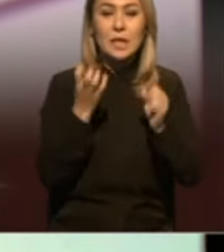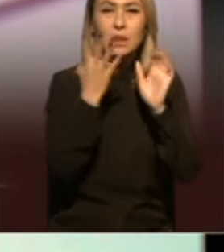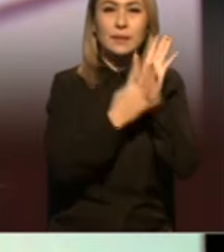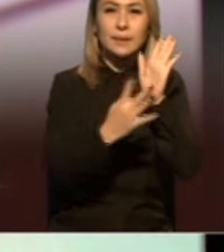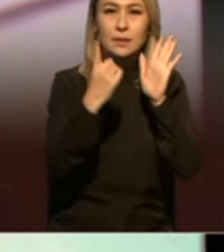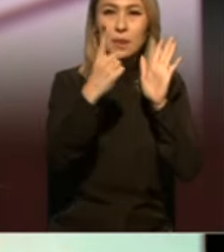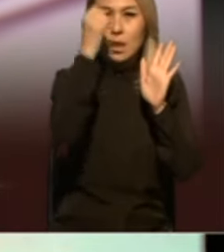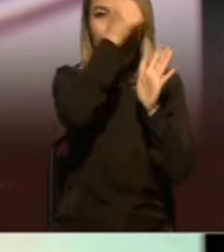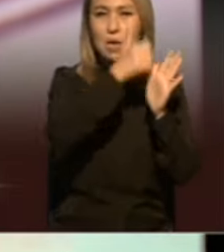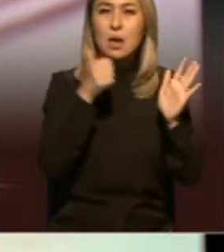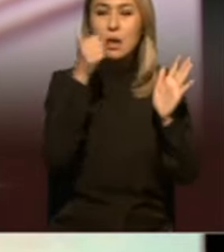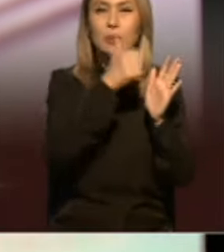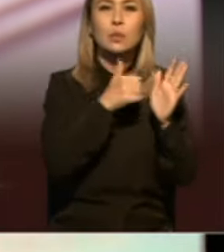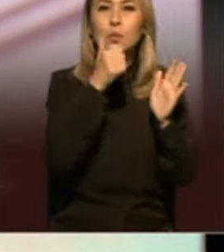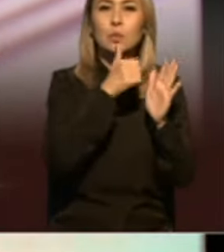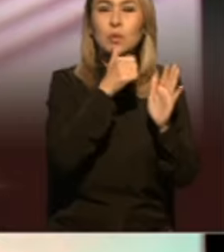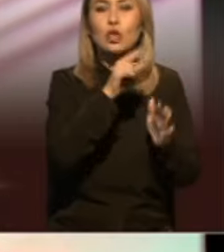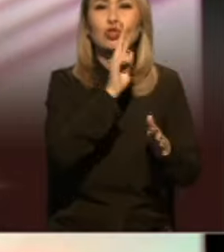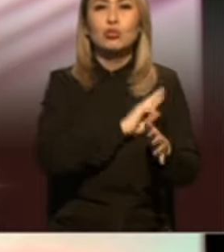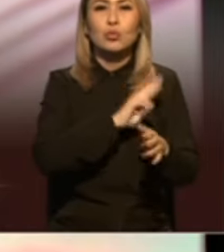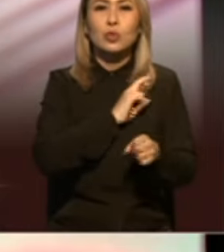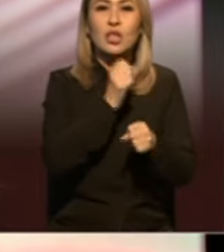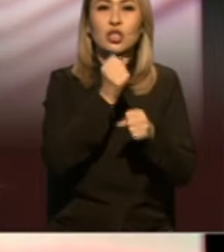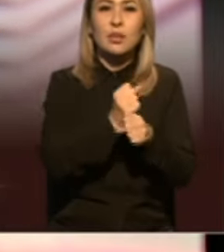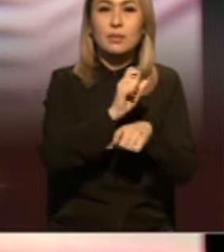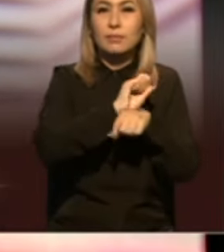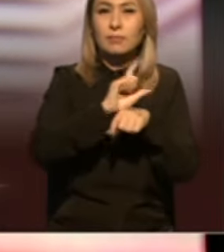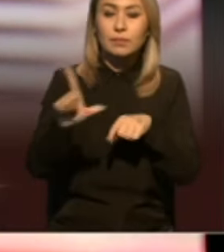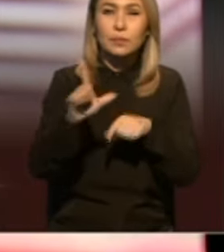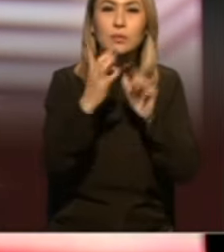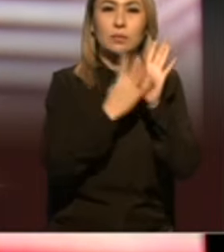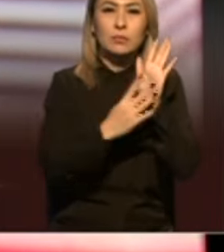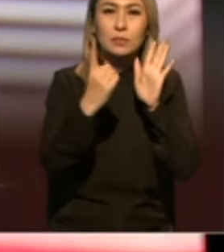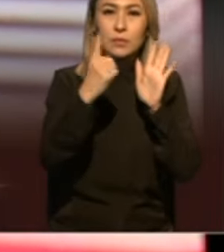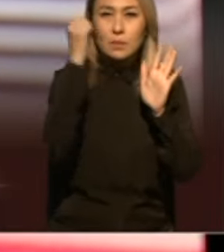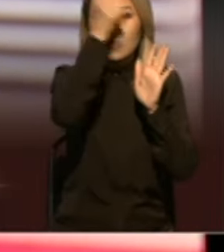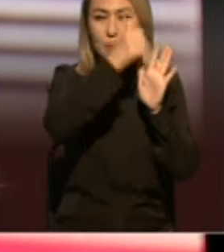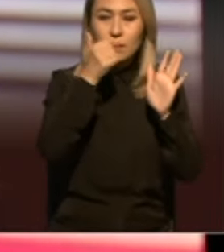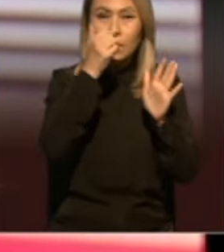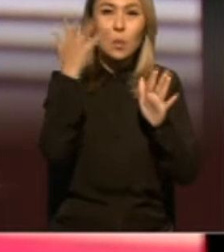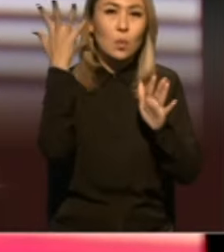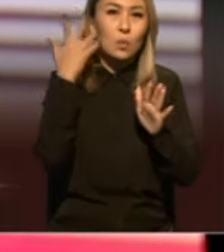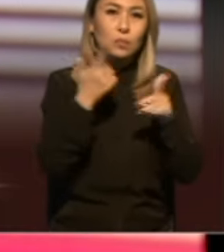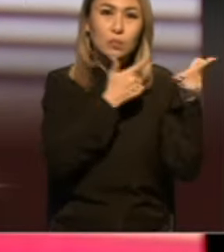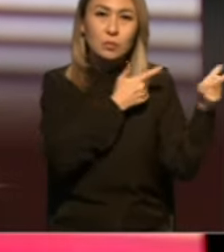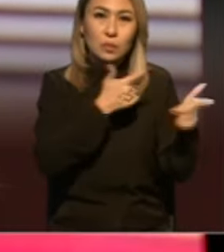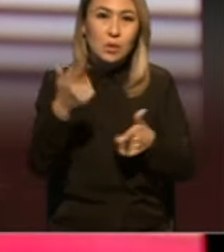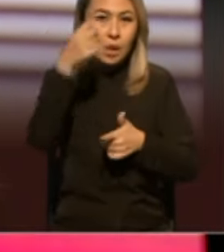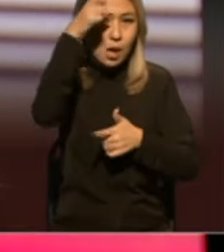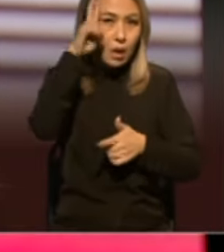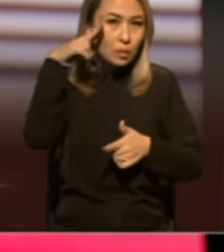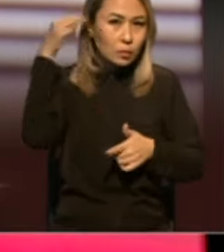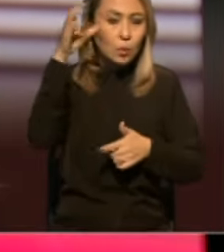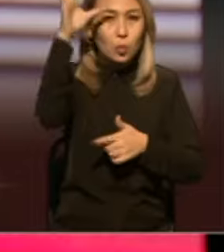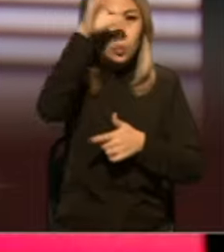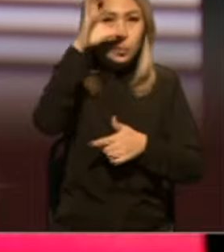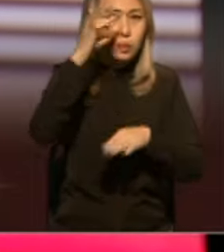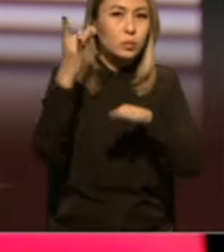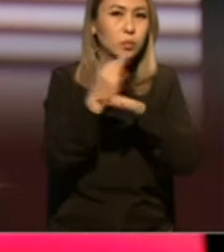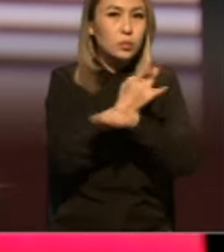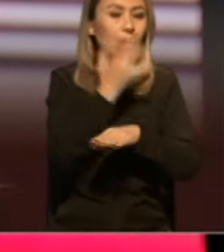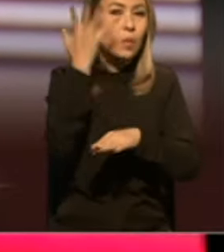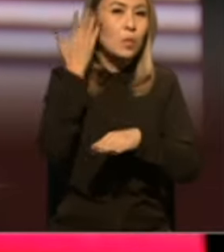бұндай жұмыстар жасала бастады. 91 жылы жасалған әліпби негізі Әзербайжан мен Өзбекстанда алғашқы кезде